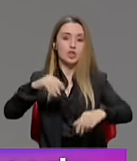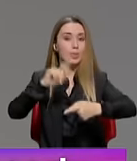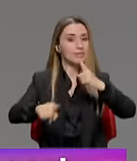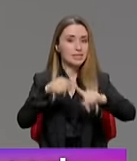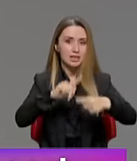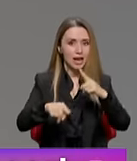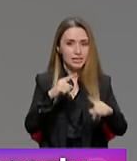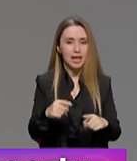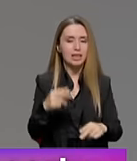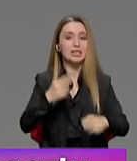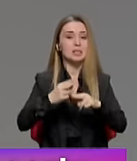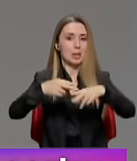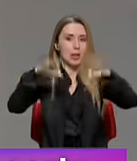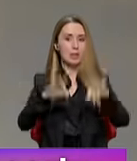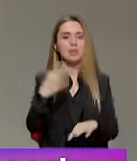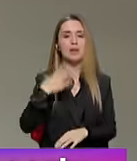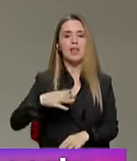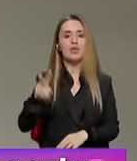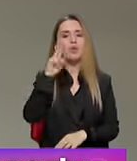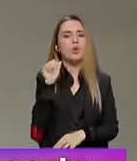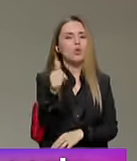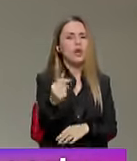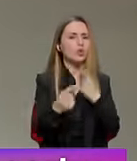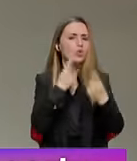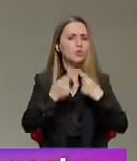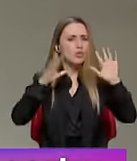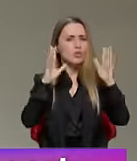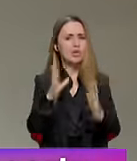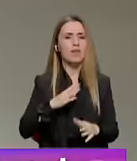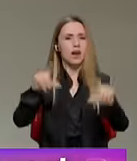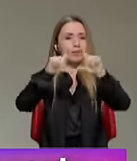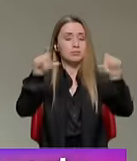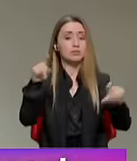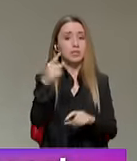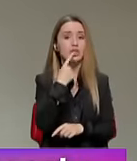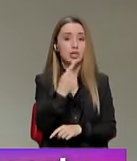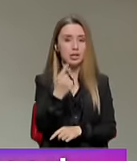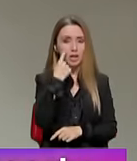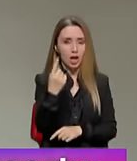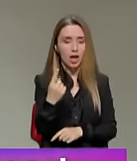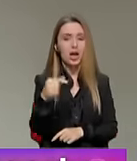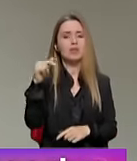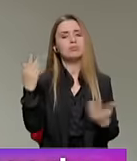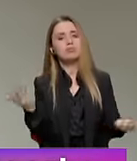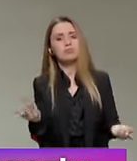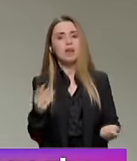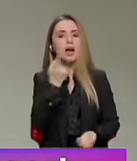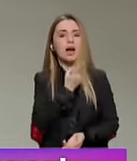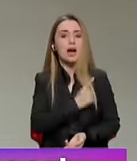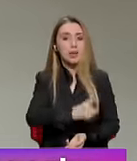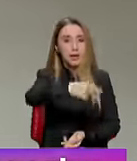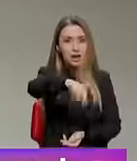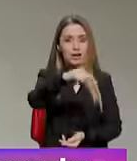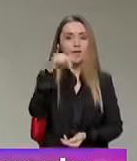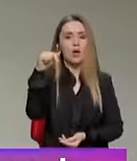gündemi hızlı bir giriş yapalım isterseniz son günlerde en çok konuştuğumuz konu manşet sizin söylemeniz de aslında böyle adayları da